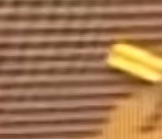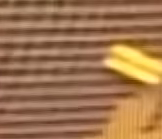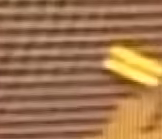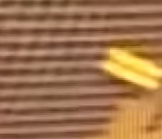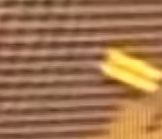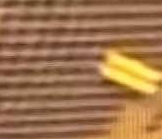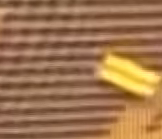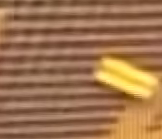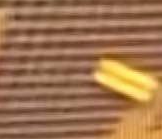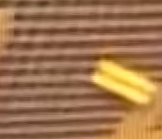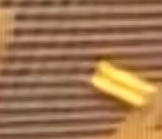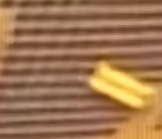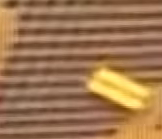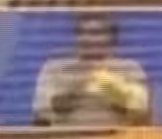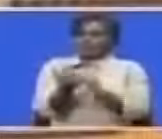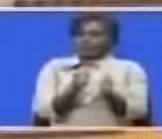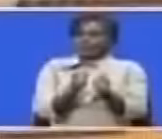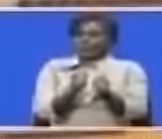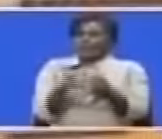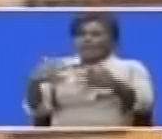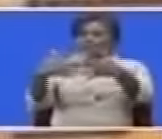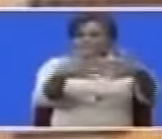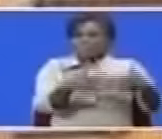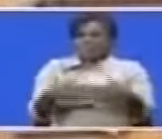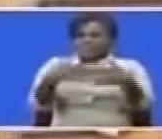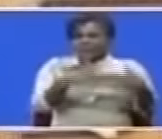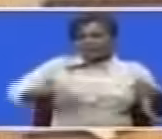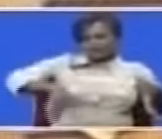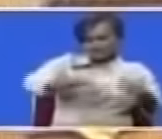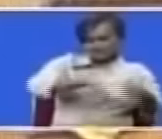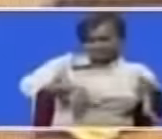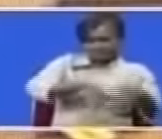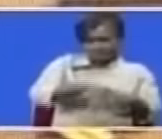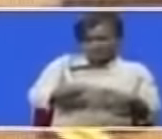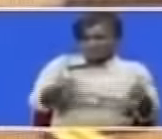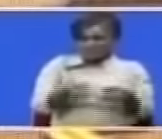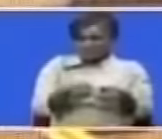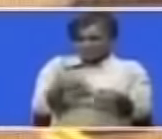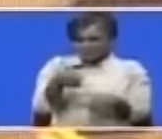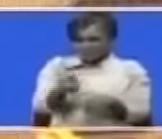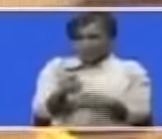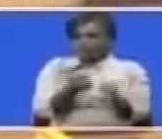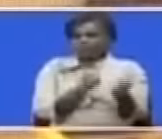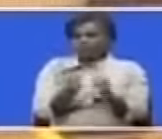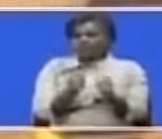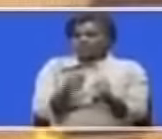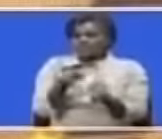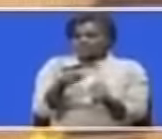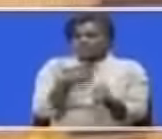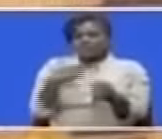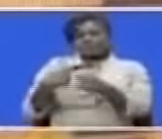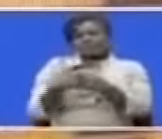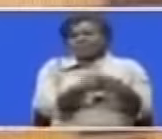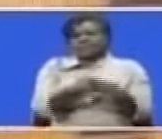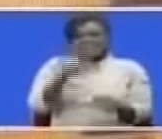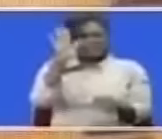kwenye mechi ya ligi ya mpira wa American Football. Licha ya kuwa na ligi wa mchezo huo umekumbwa na